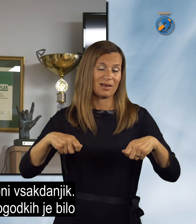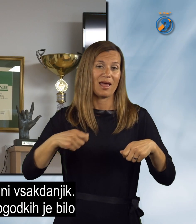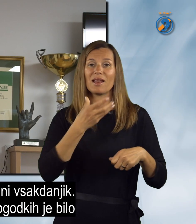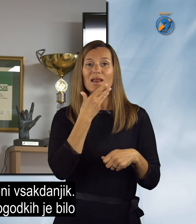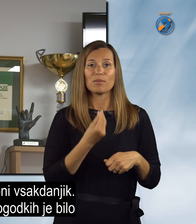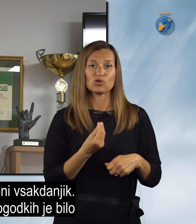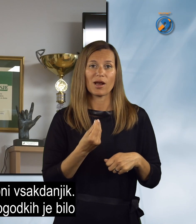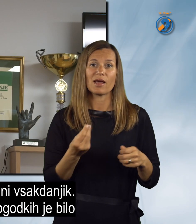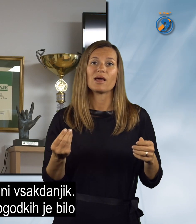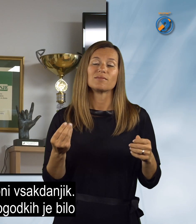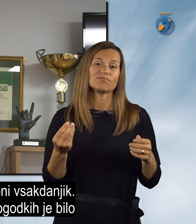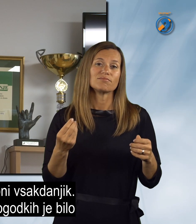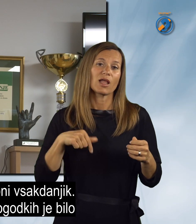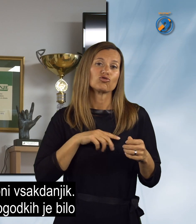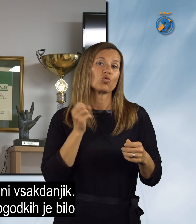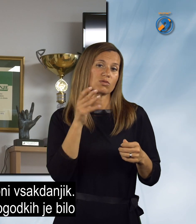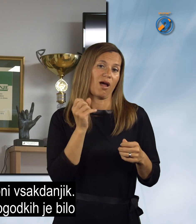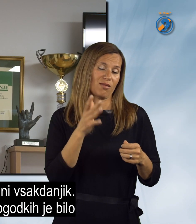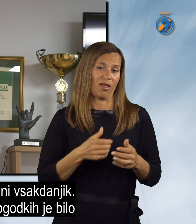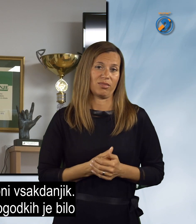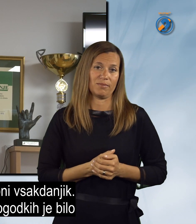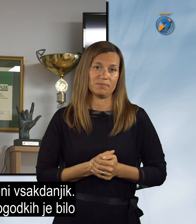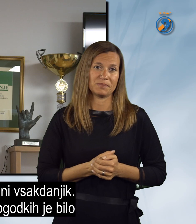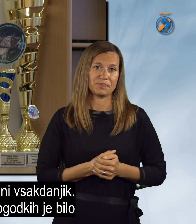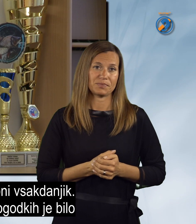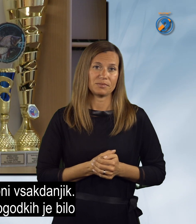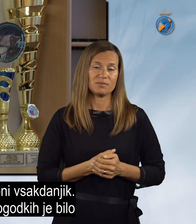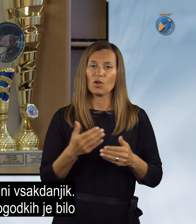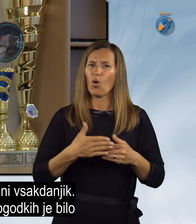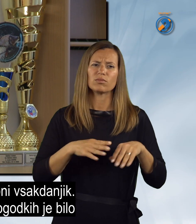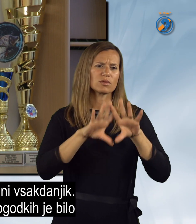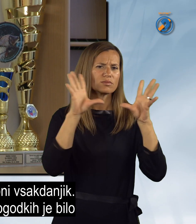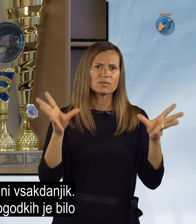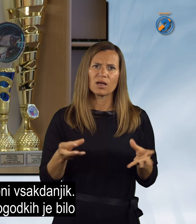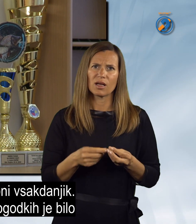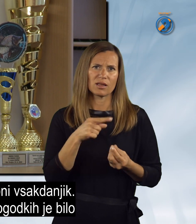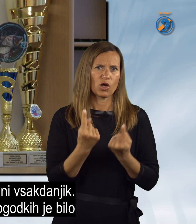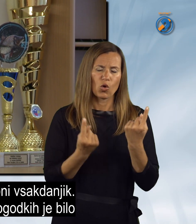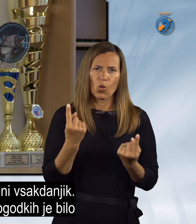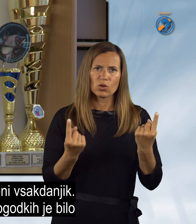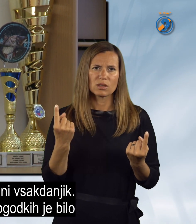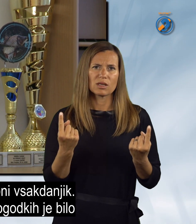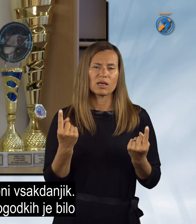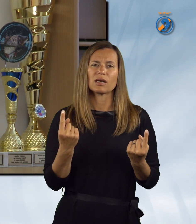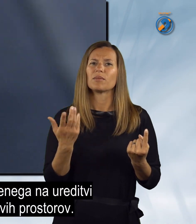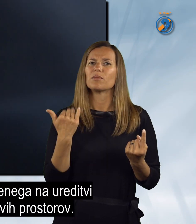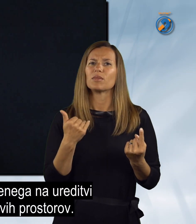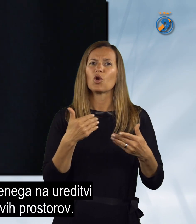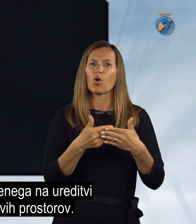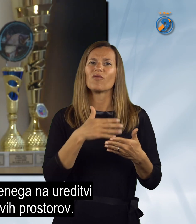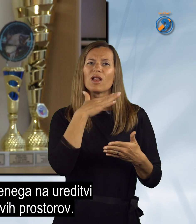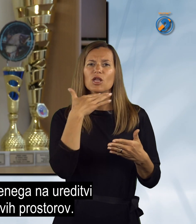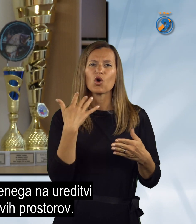in lepšale skupni vsakdanjik. Ob vseh teh dogodkih je bilo